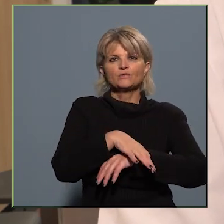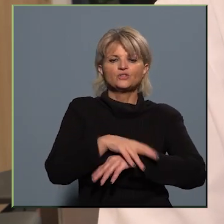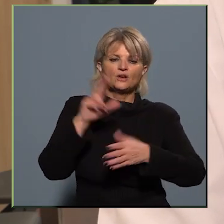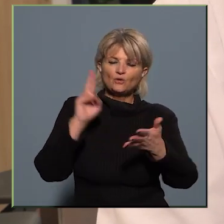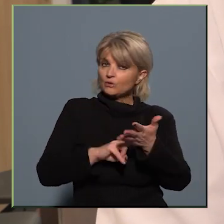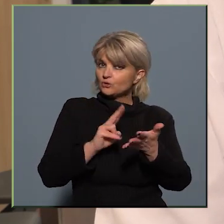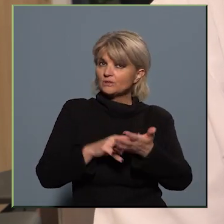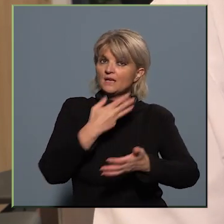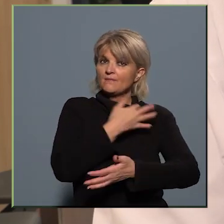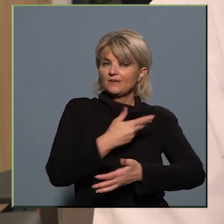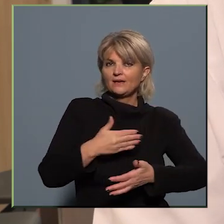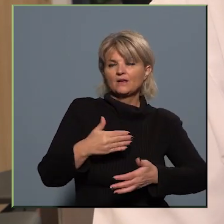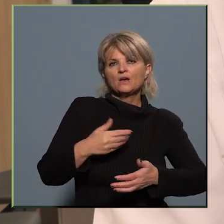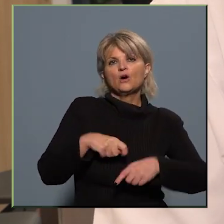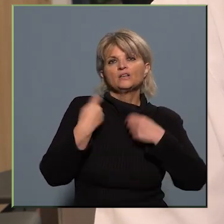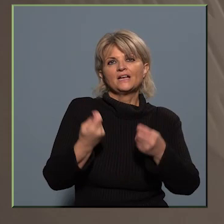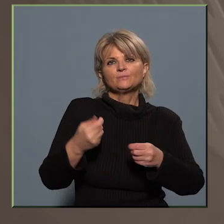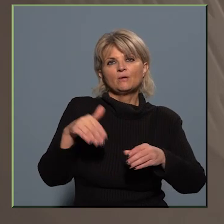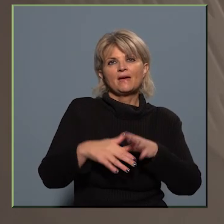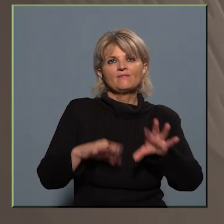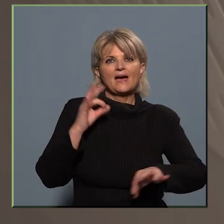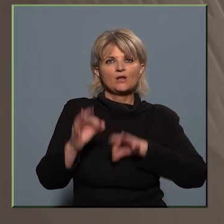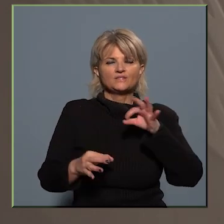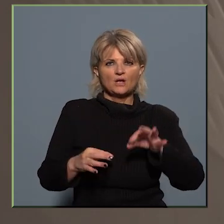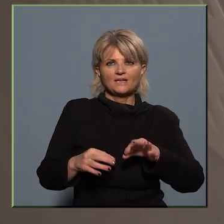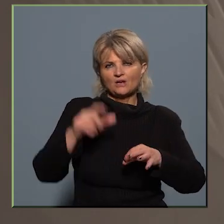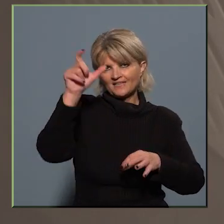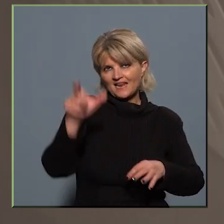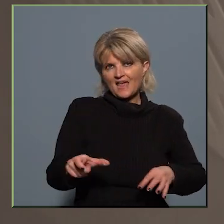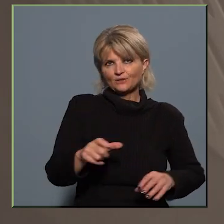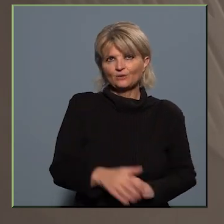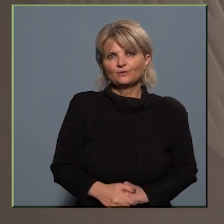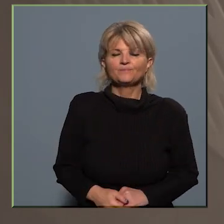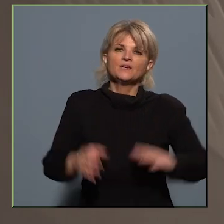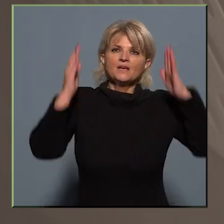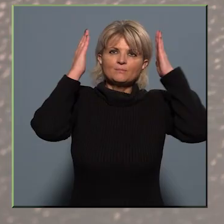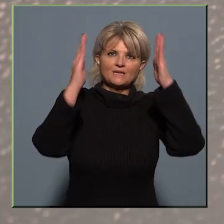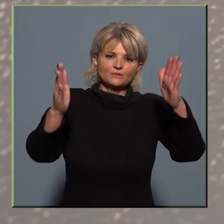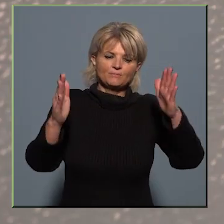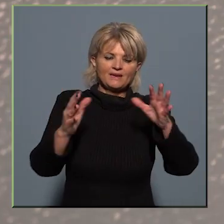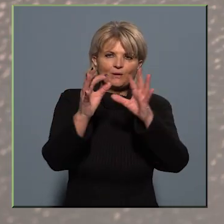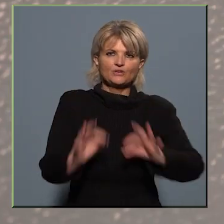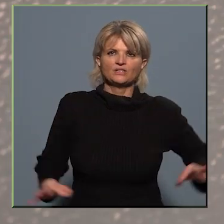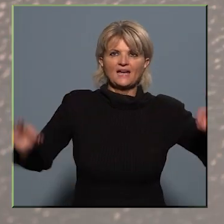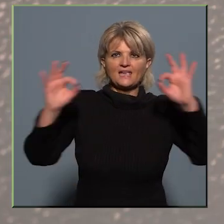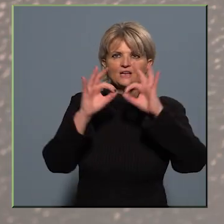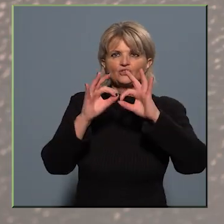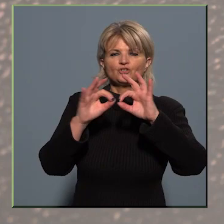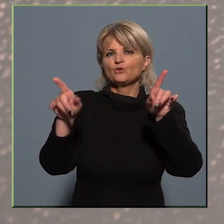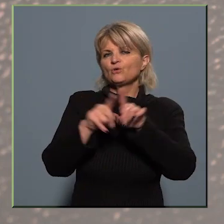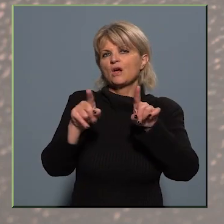a véradásba beválasztani az illetőt, előtte nem. Igazából bízunk benne, hogy a teljes